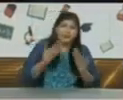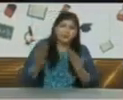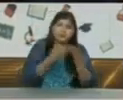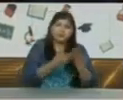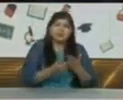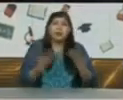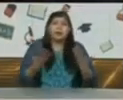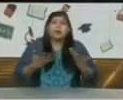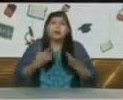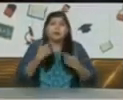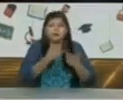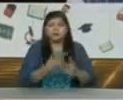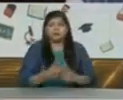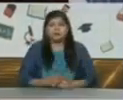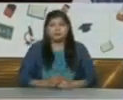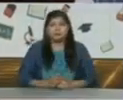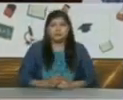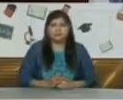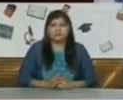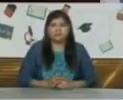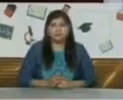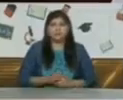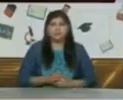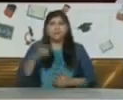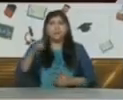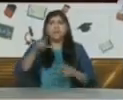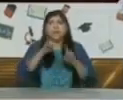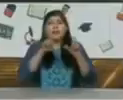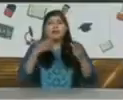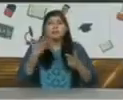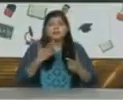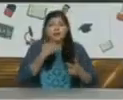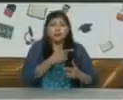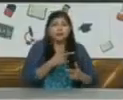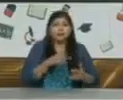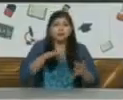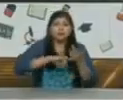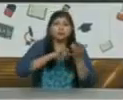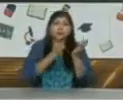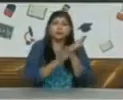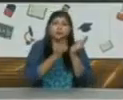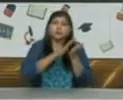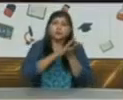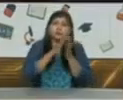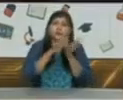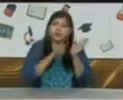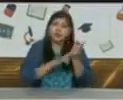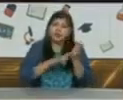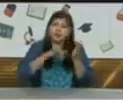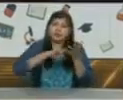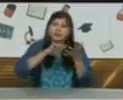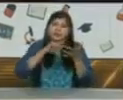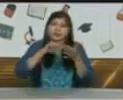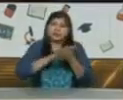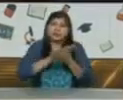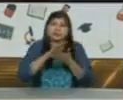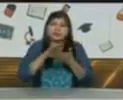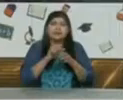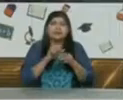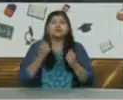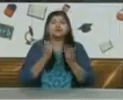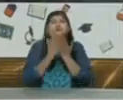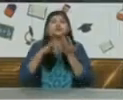कि ऐसा क्यों होता है। थैंक यू सर। आपका शुभ नाम क्या? सुहान सहगल। अच्छा सहगल जी, आप पढ़ते कहाँ